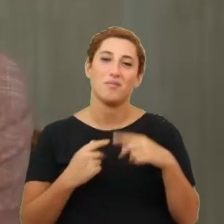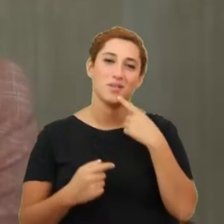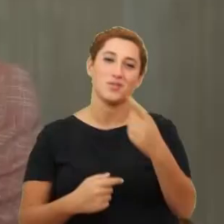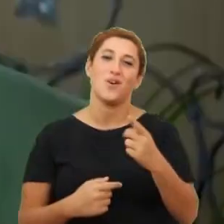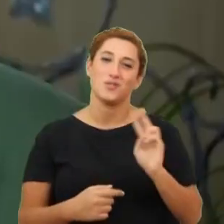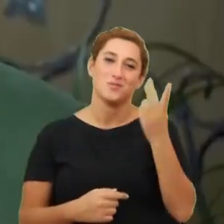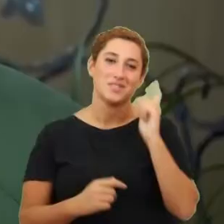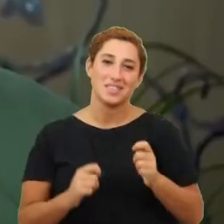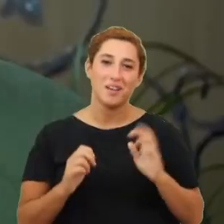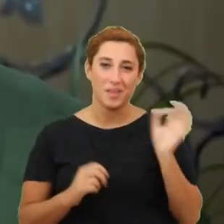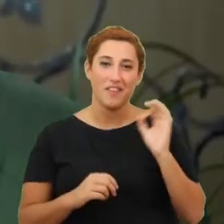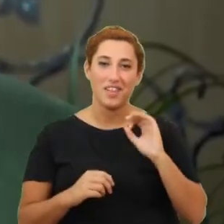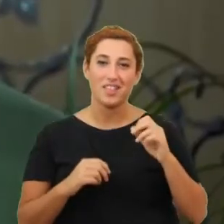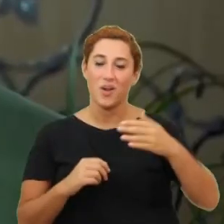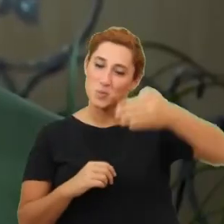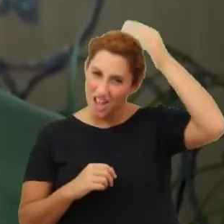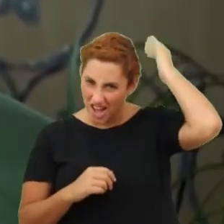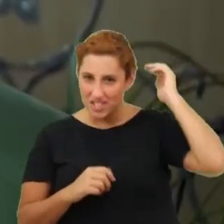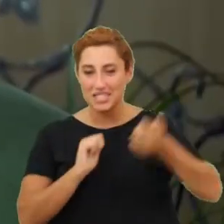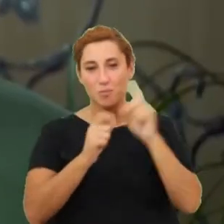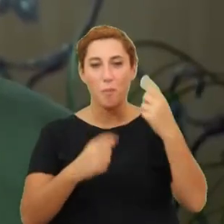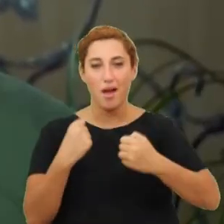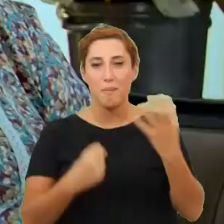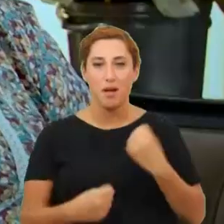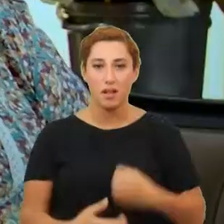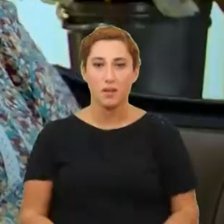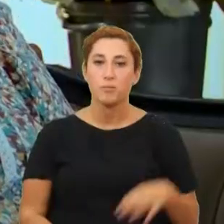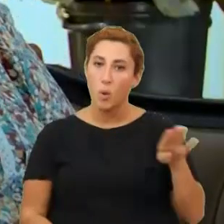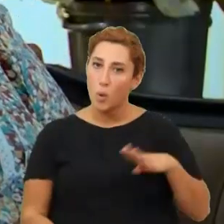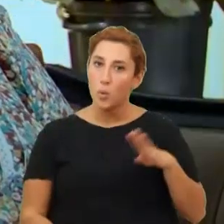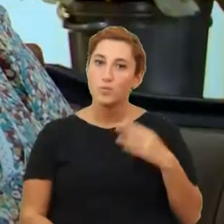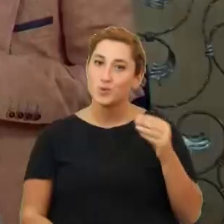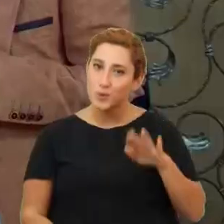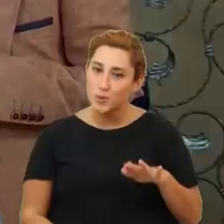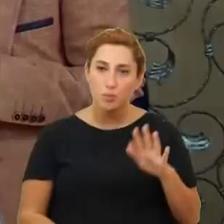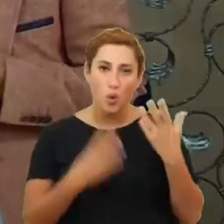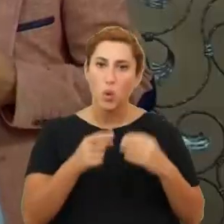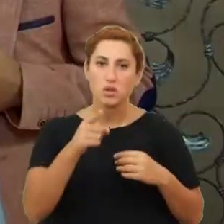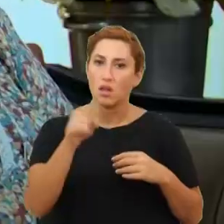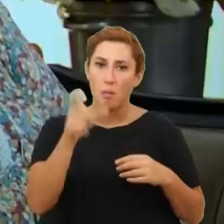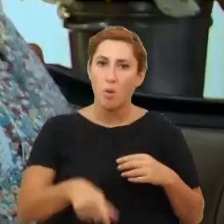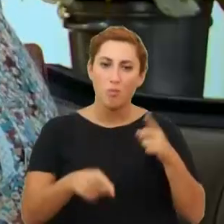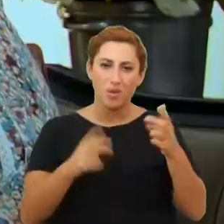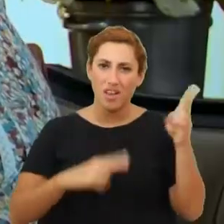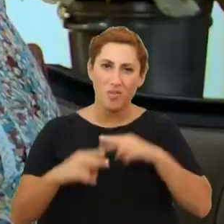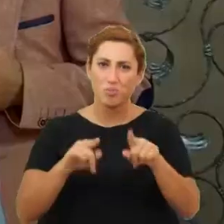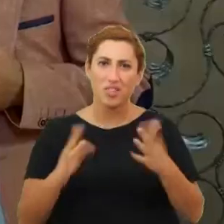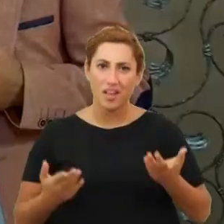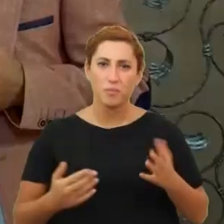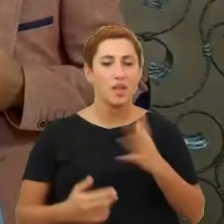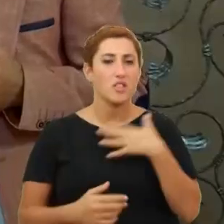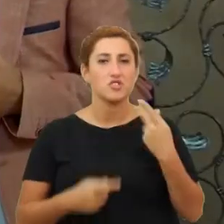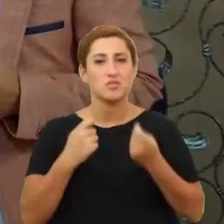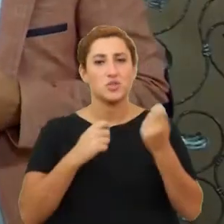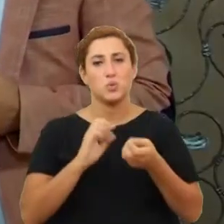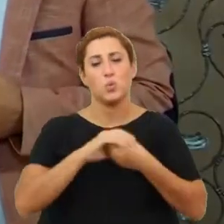verdim müjdeyi tabii ki. Üstü açık, spor bir araba aldım. Oğlum, çocuğum, ne oldu sana böyle? Bu kılık ne? Anneciğim